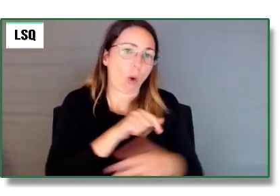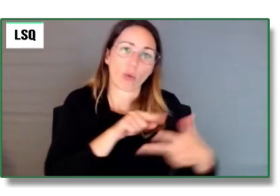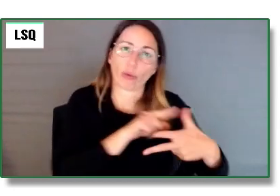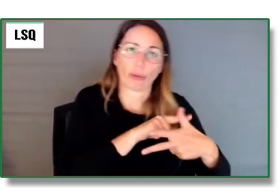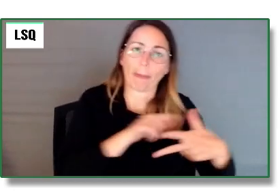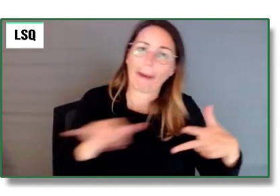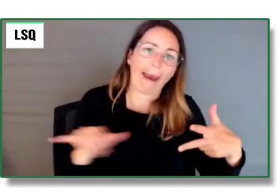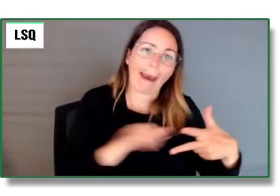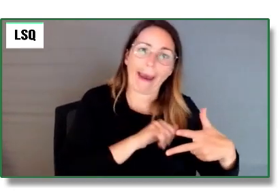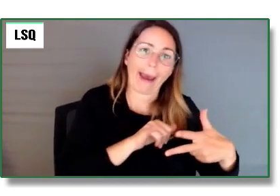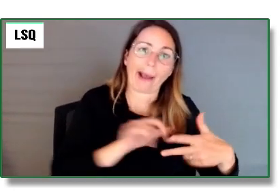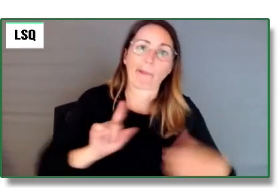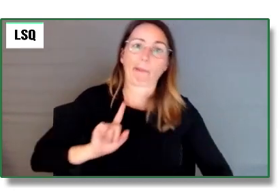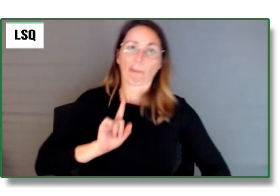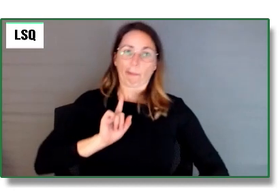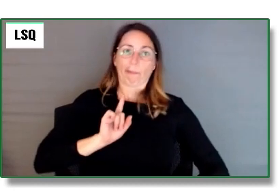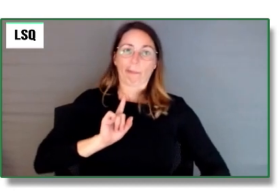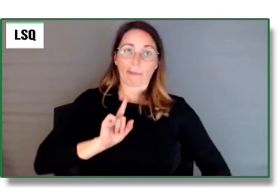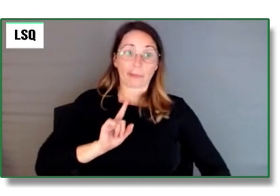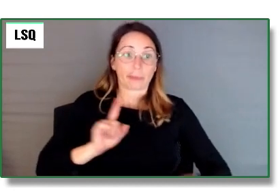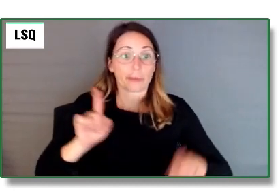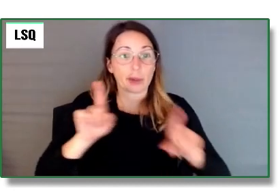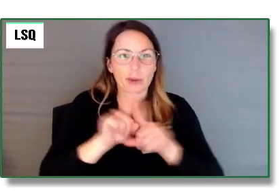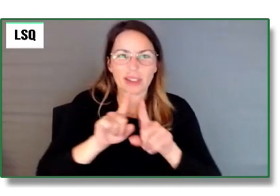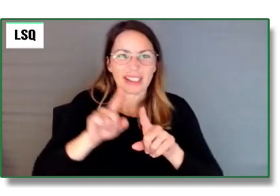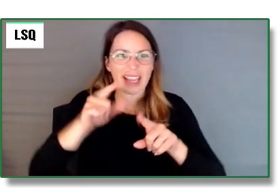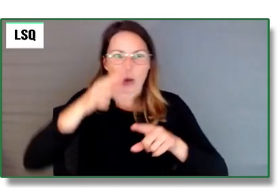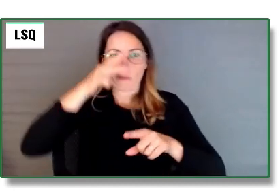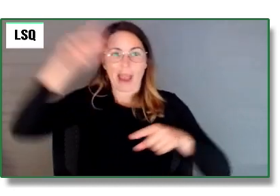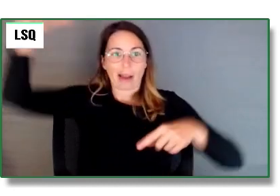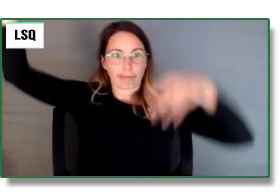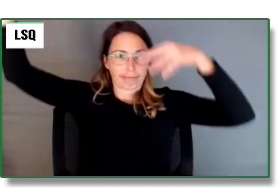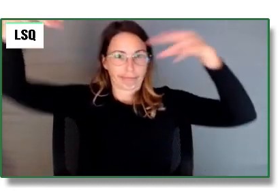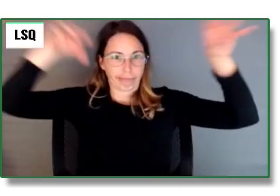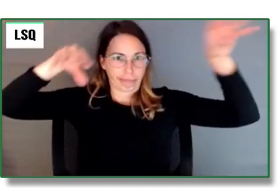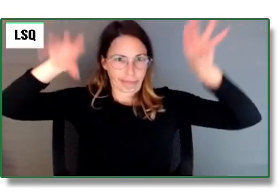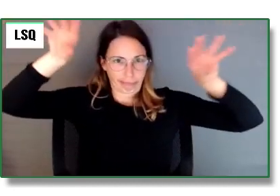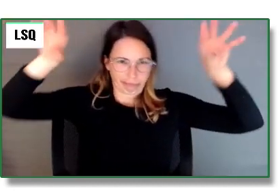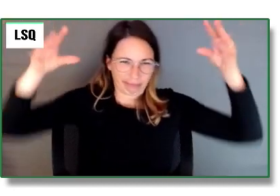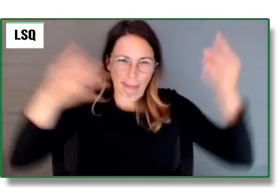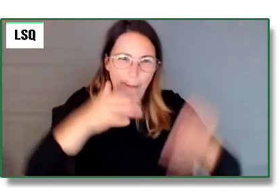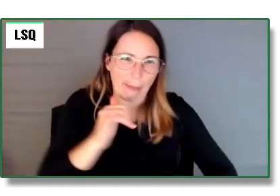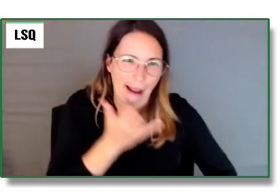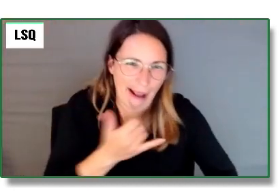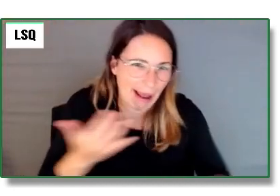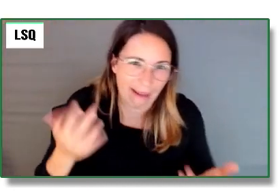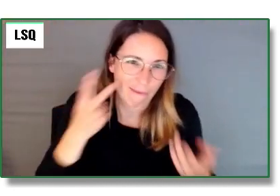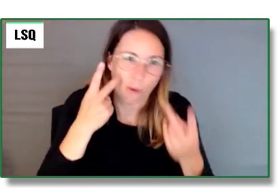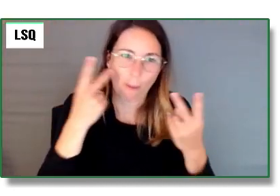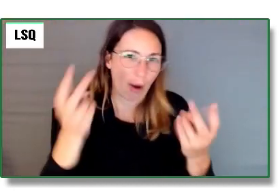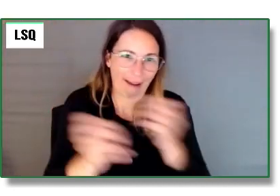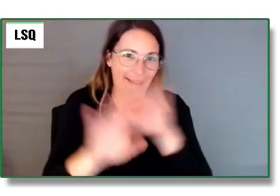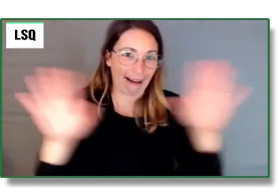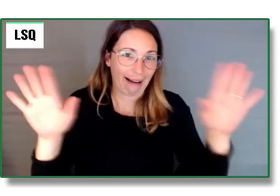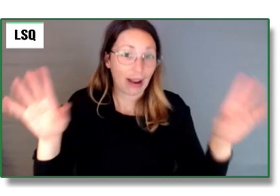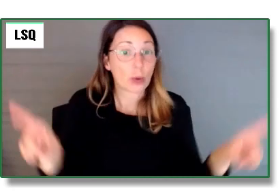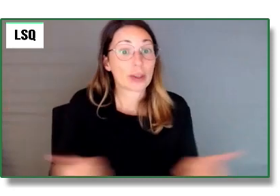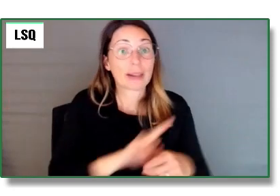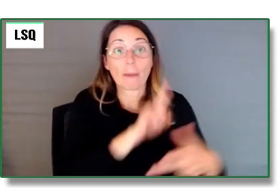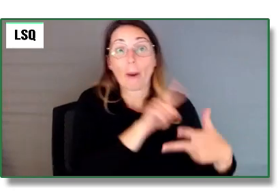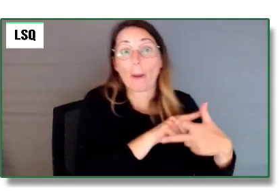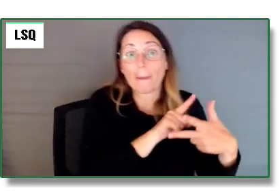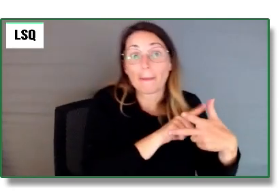projecteurs mal placés sur le tableau de menu. Il est intéressant de noter que le Café 1 fait partie d'une grande chaîne avec